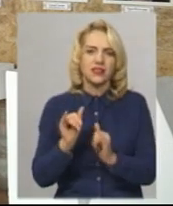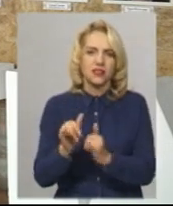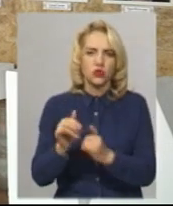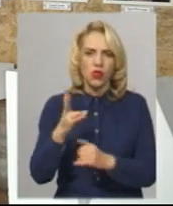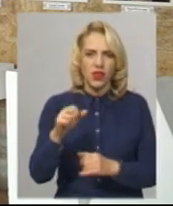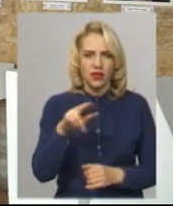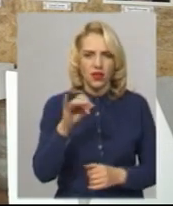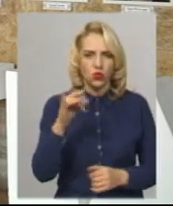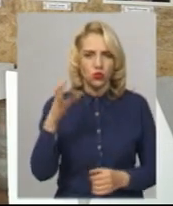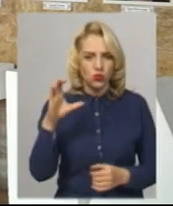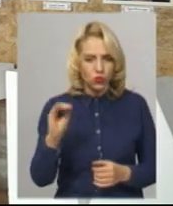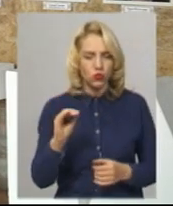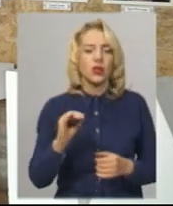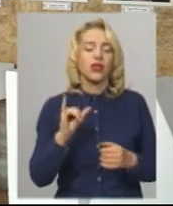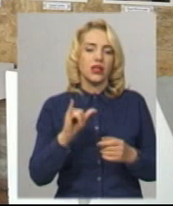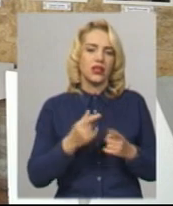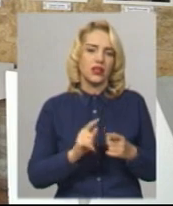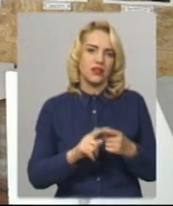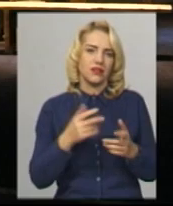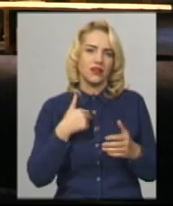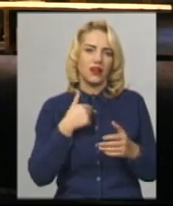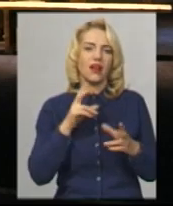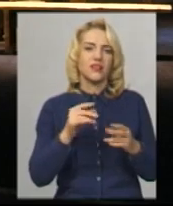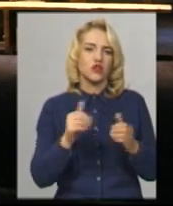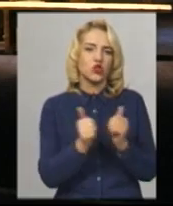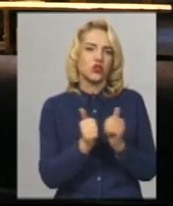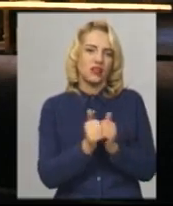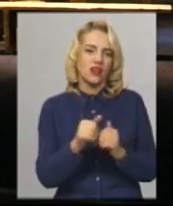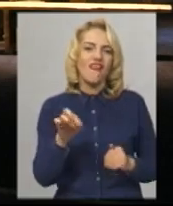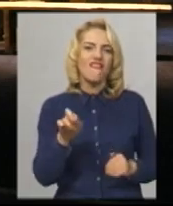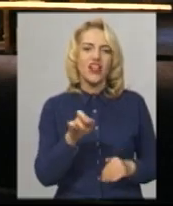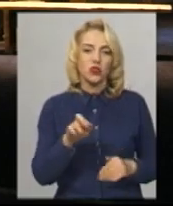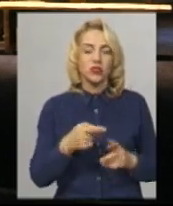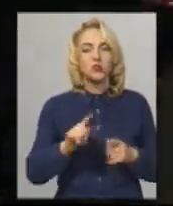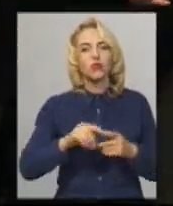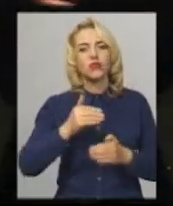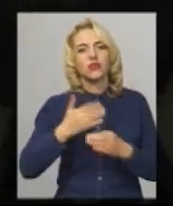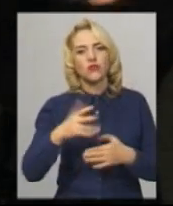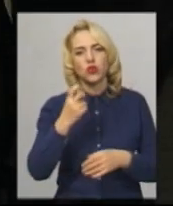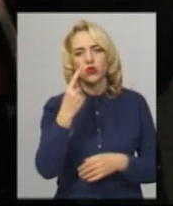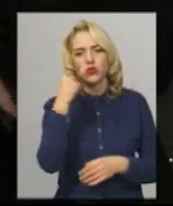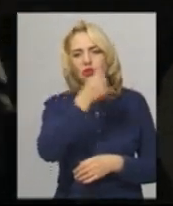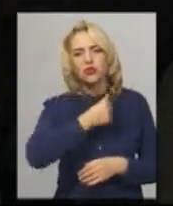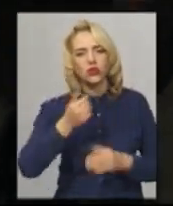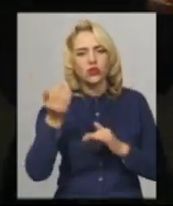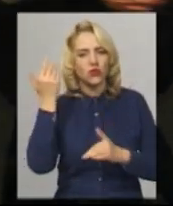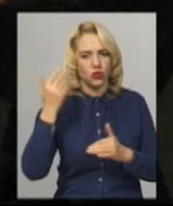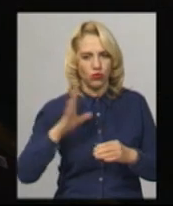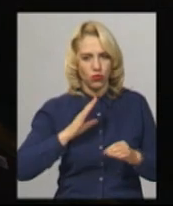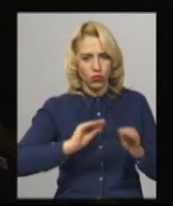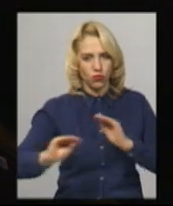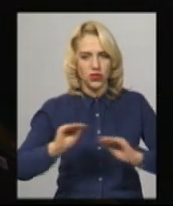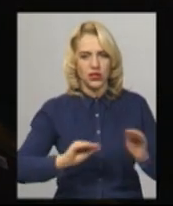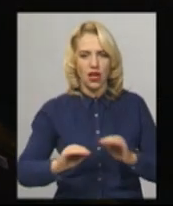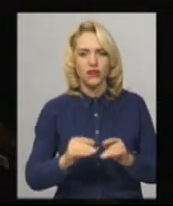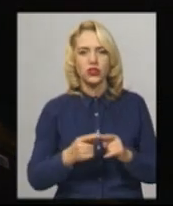такий собі сусідка-філософ. Вистава поставлена 11 років тому і виходила більше 240 разів. Грали її як в